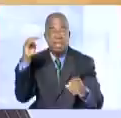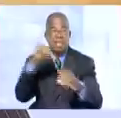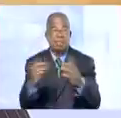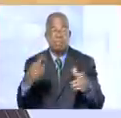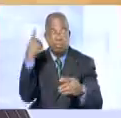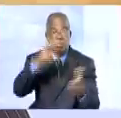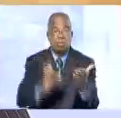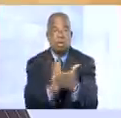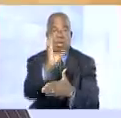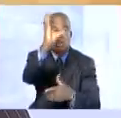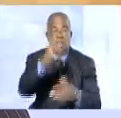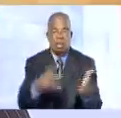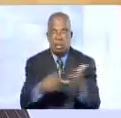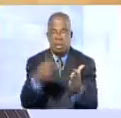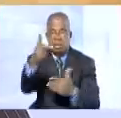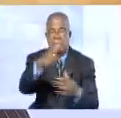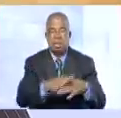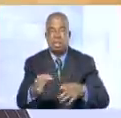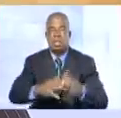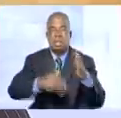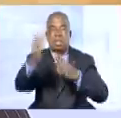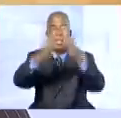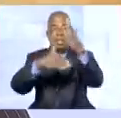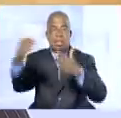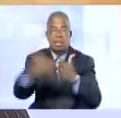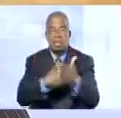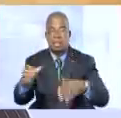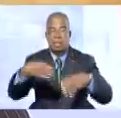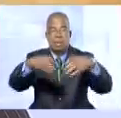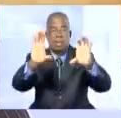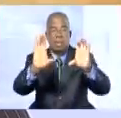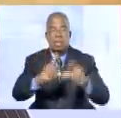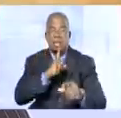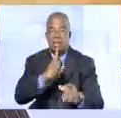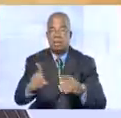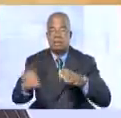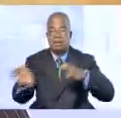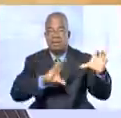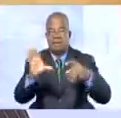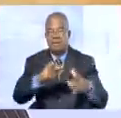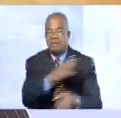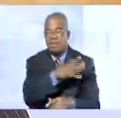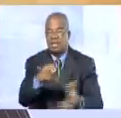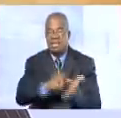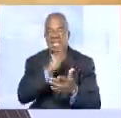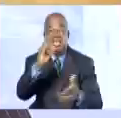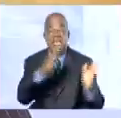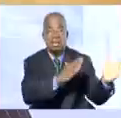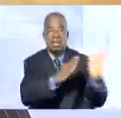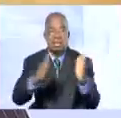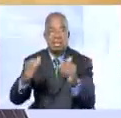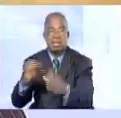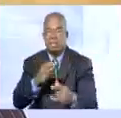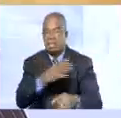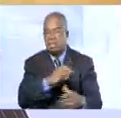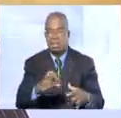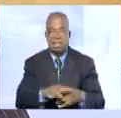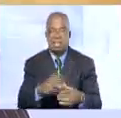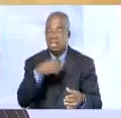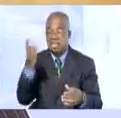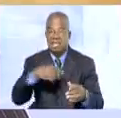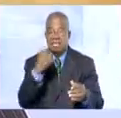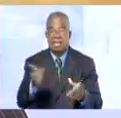Un programme de construction de nouvelles salles de classe a été mis en place et c'est le coordonnateur national des COGES qui l'a dit au cours